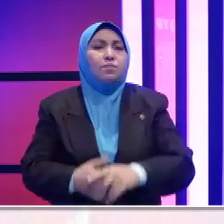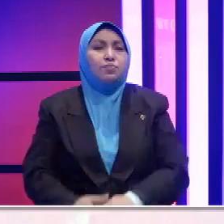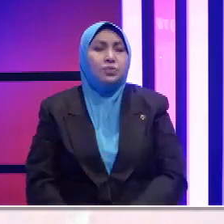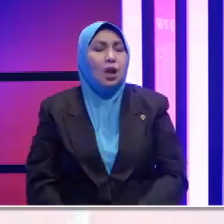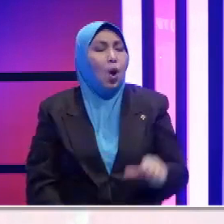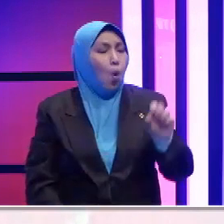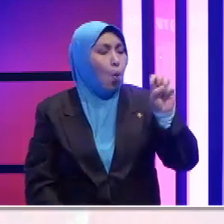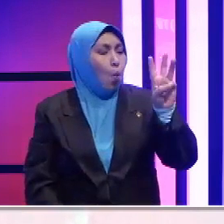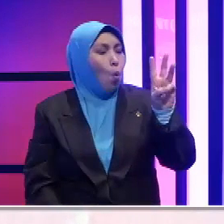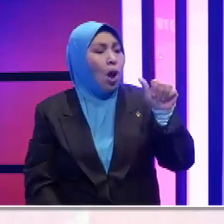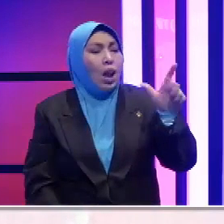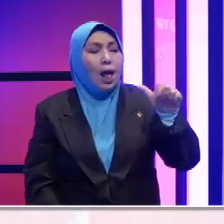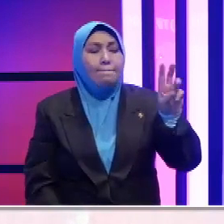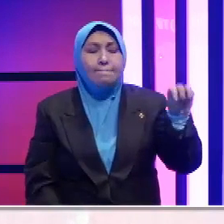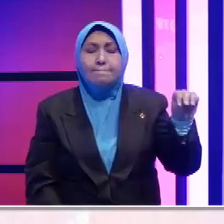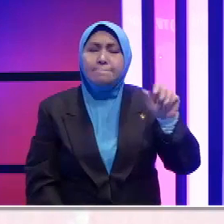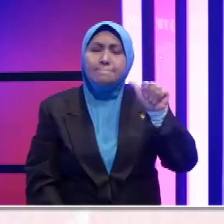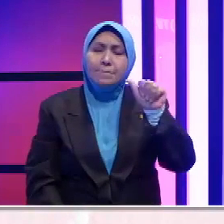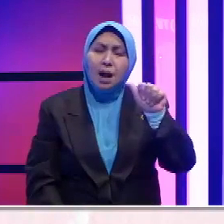welem